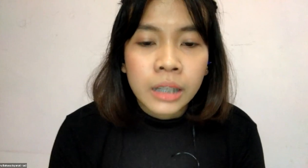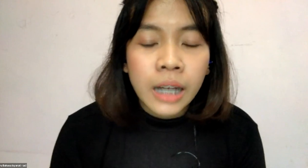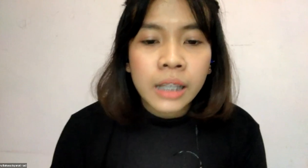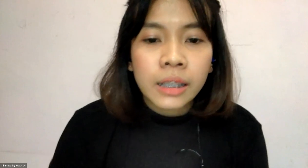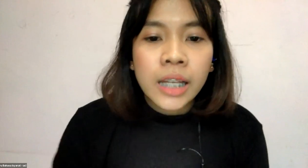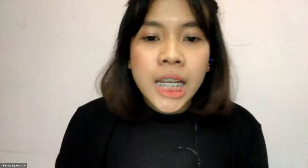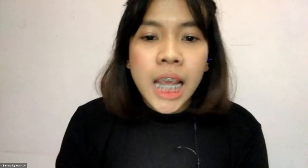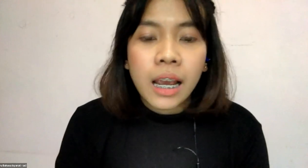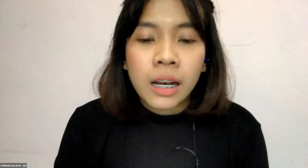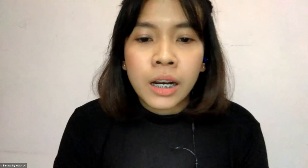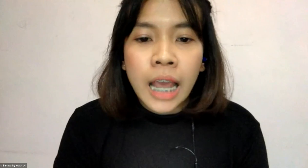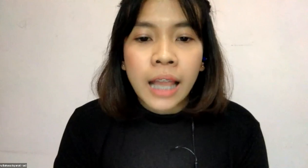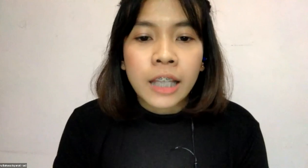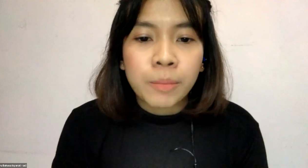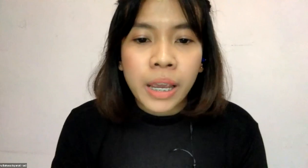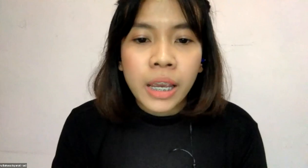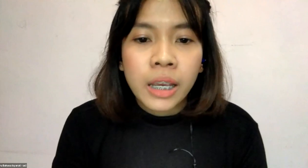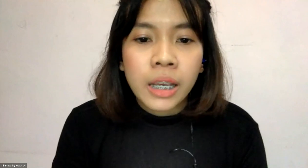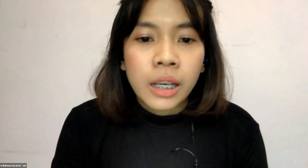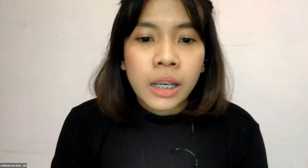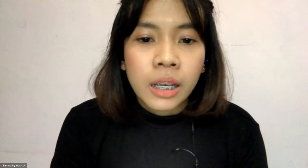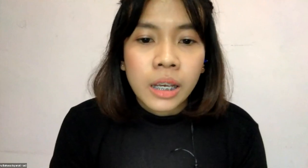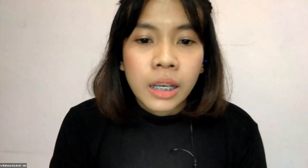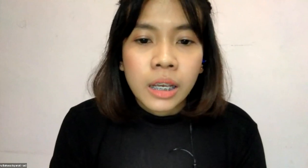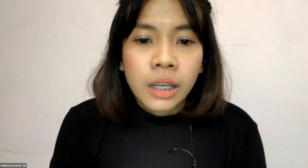terkait tadi LSP